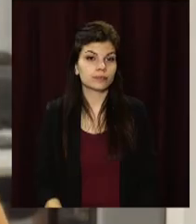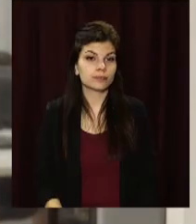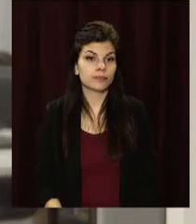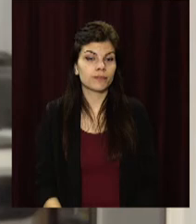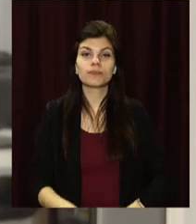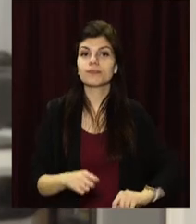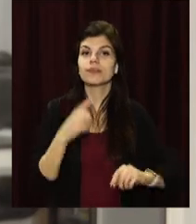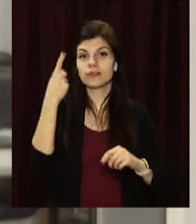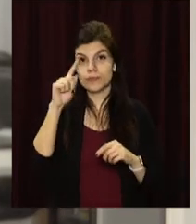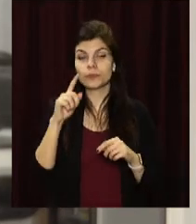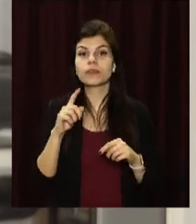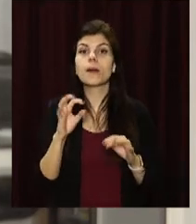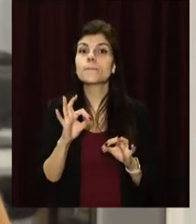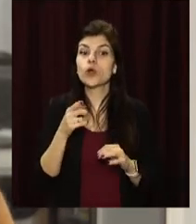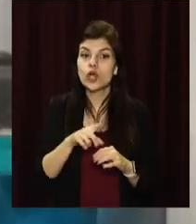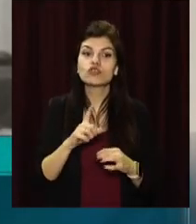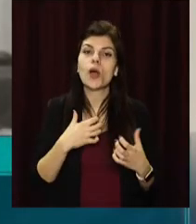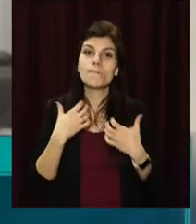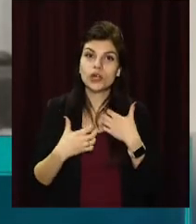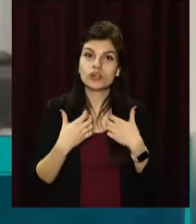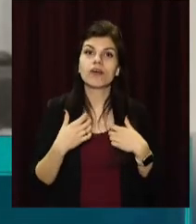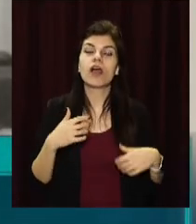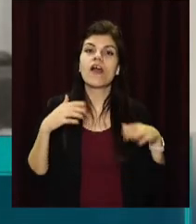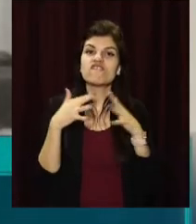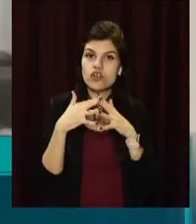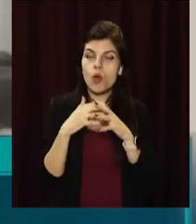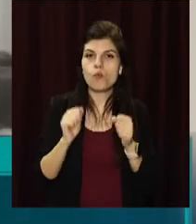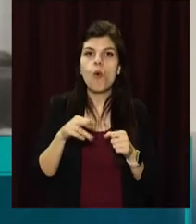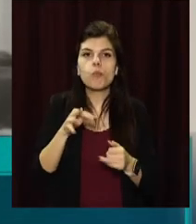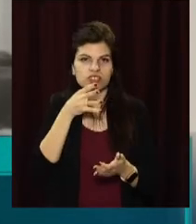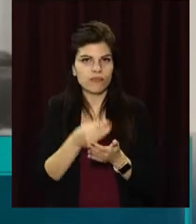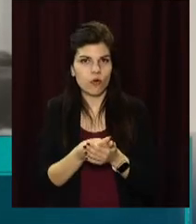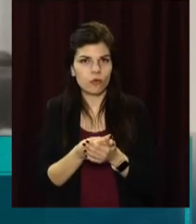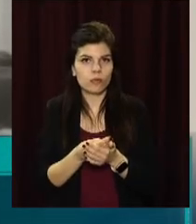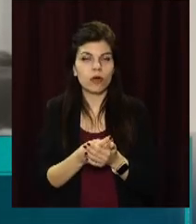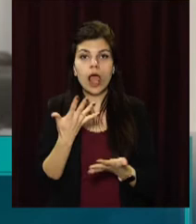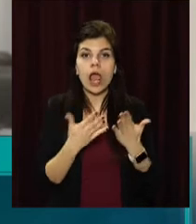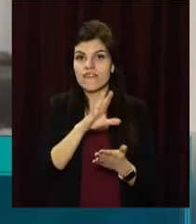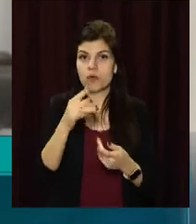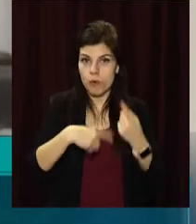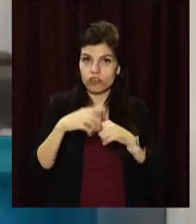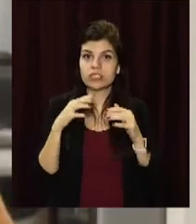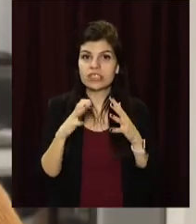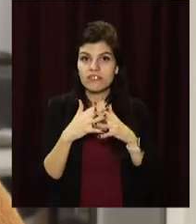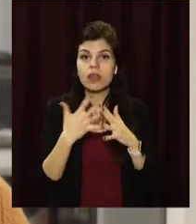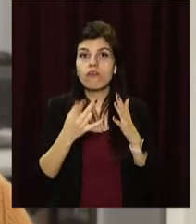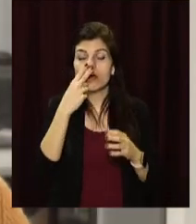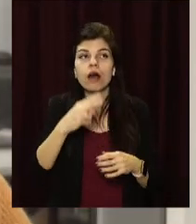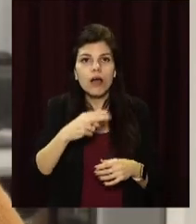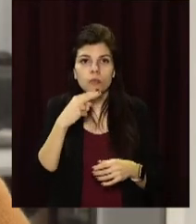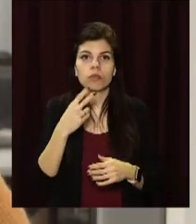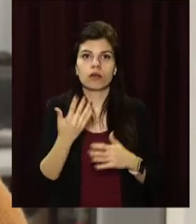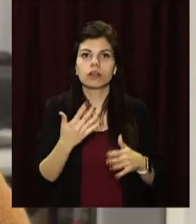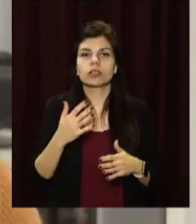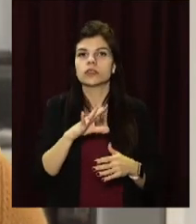Проєкт про те, що переживати війну можна по-своєму. Якщо ви повернулися з війни, якщо ви її бачили, якщо ви